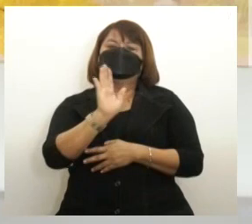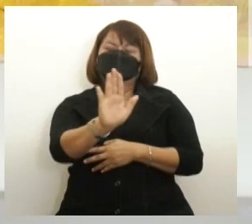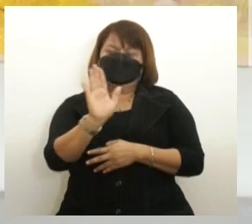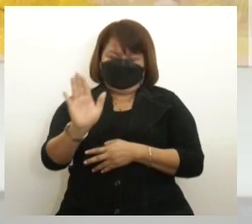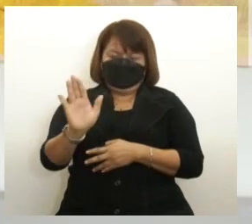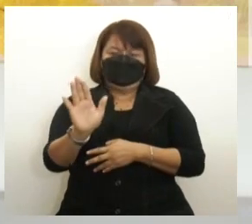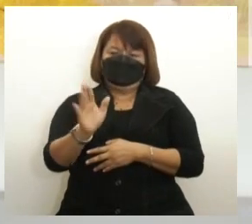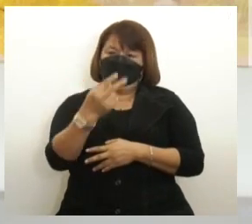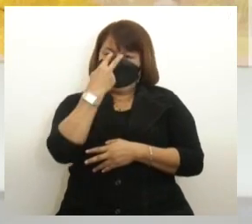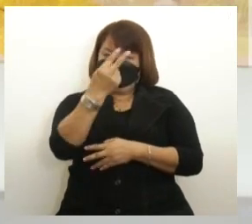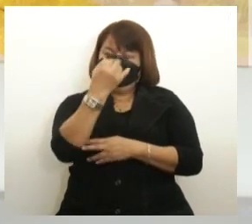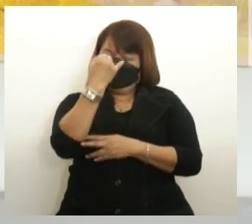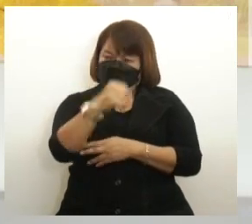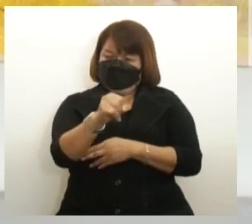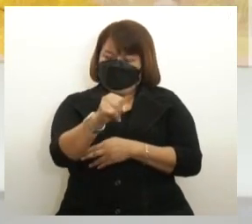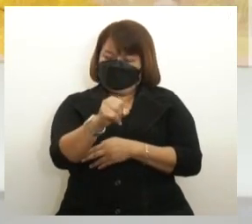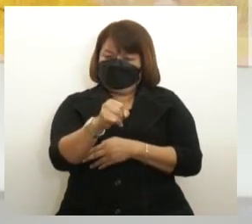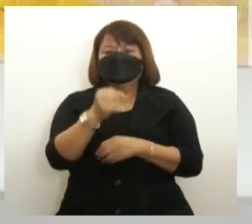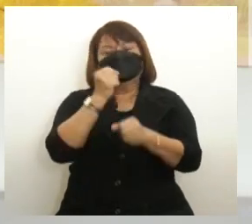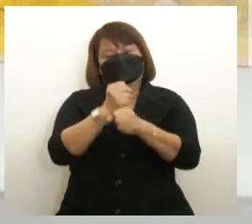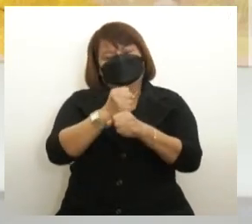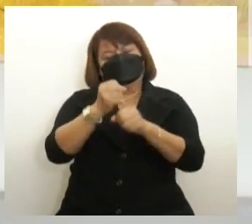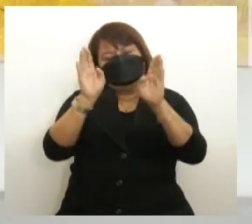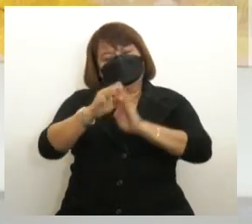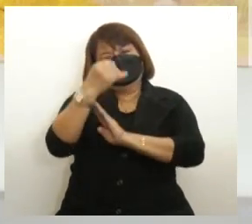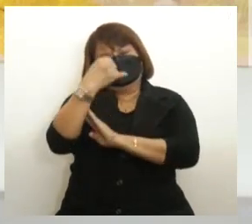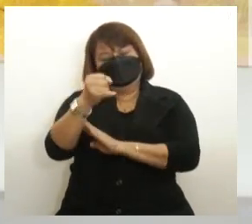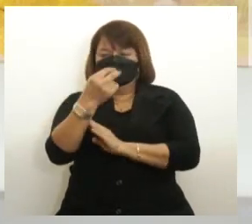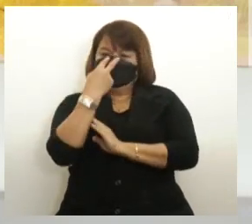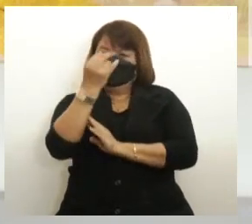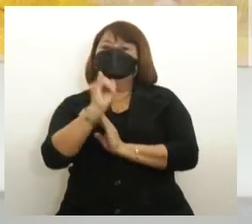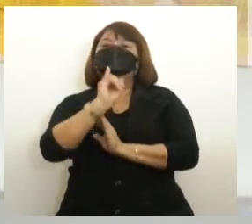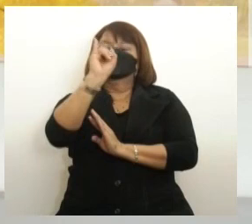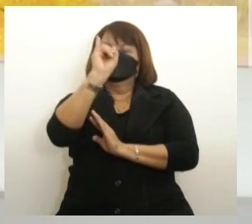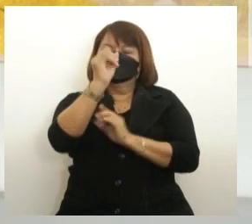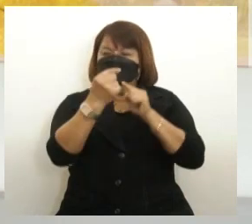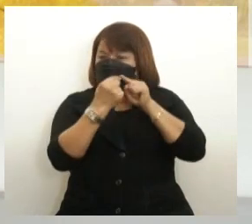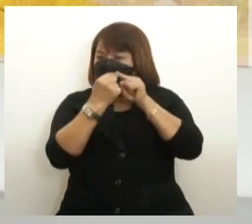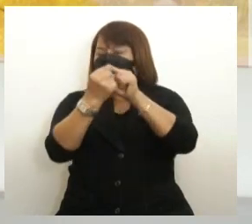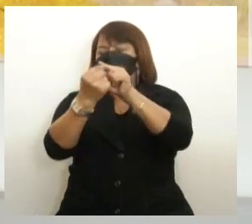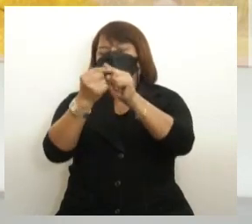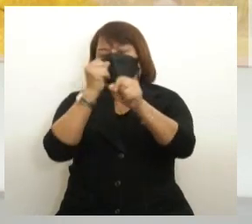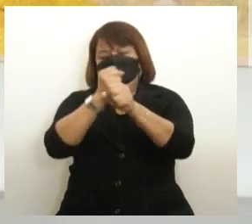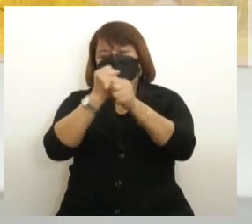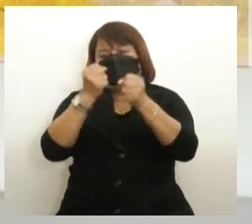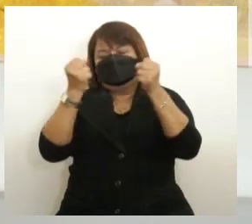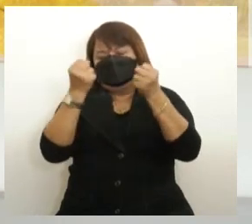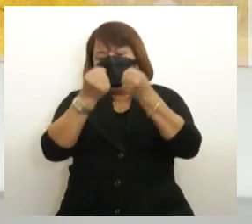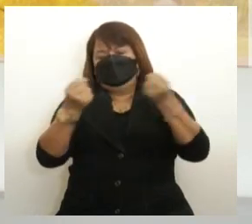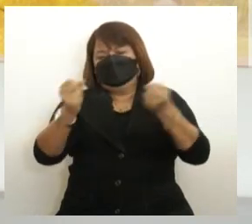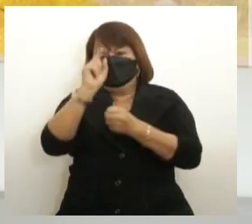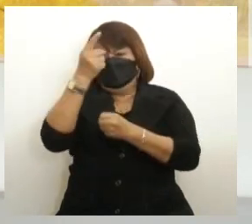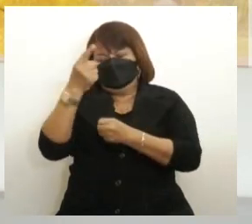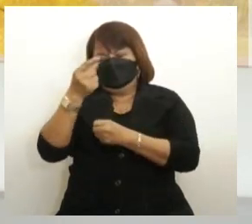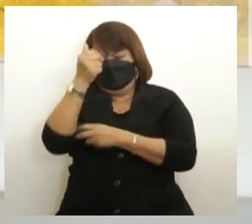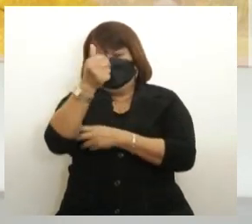องผิดมันก็จะผิดถ้ามองถูกมันก็จะต่อยอดเป็นความสร้างสรรค์อันนี้คือสิ่งที่เราอยากให้เกิดขึ้น